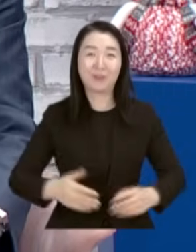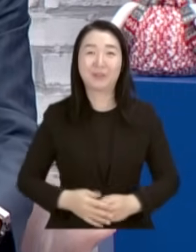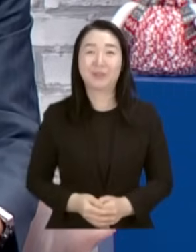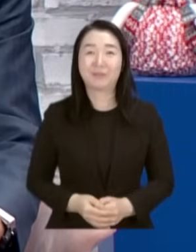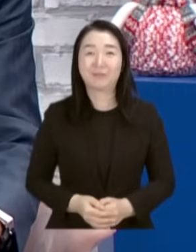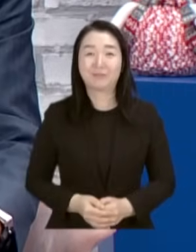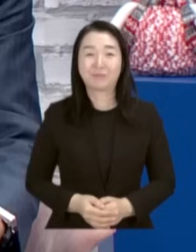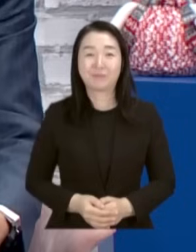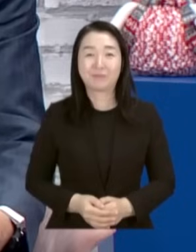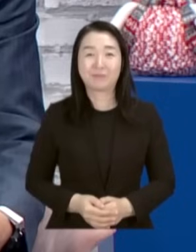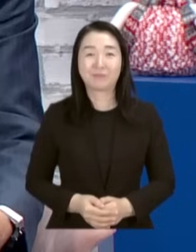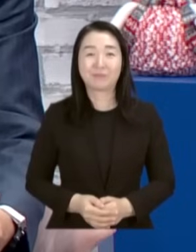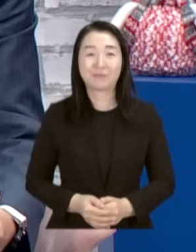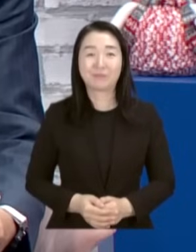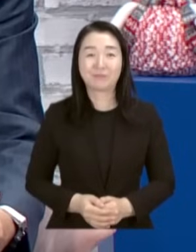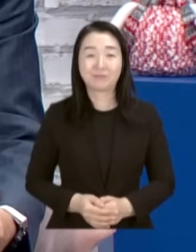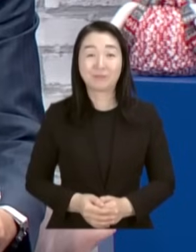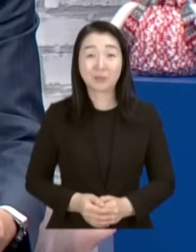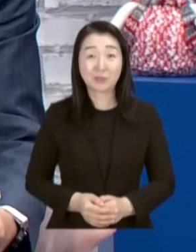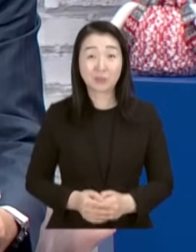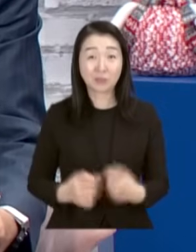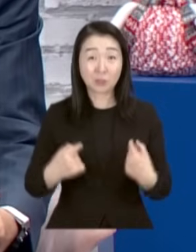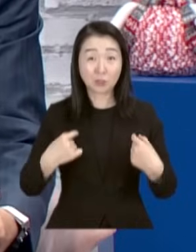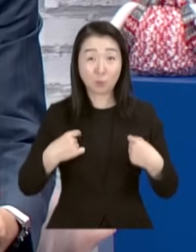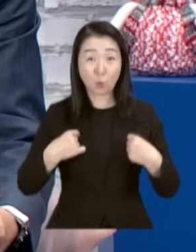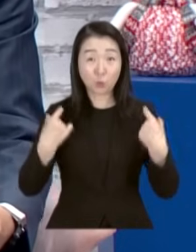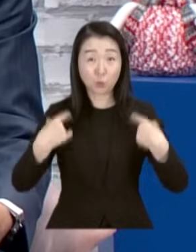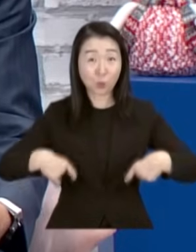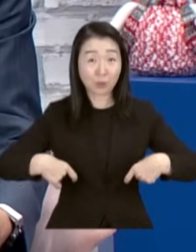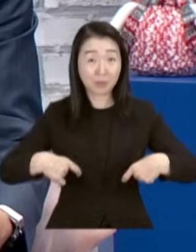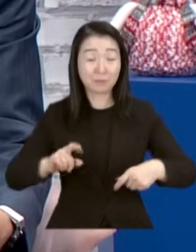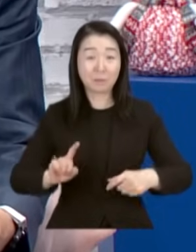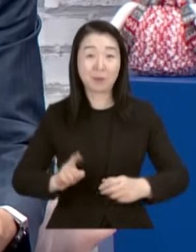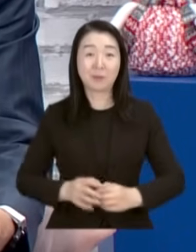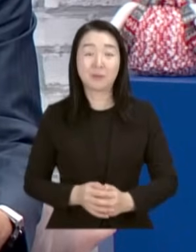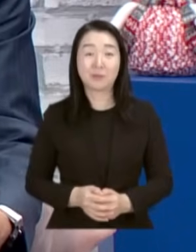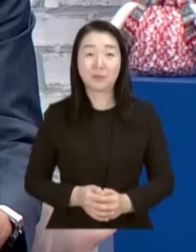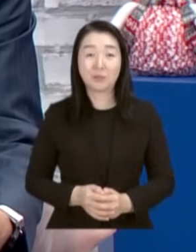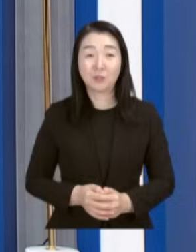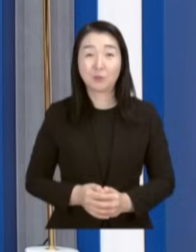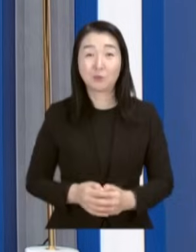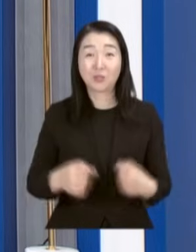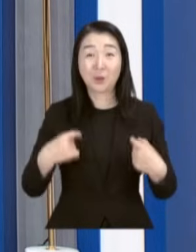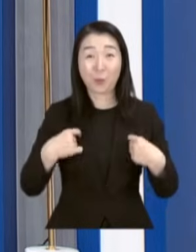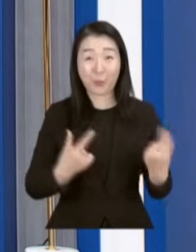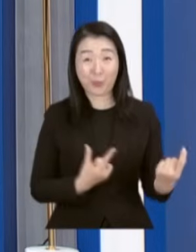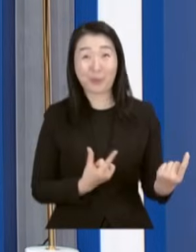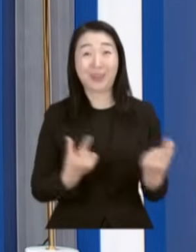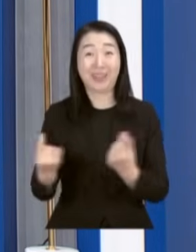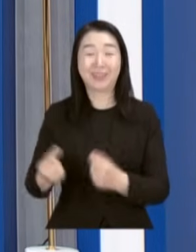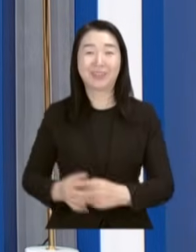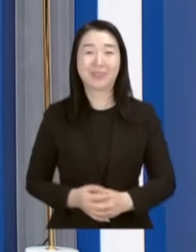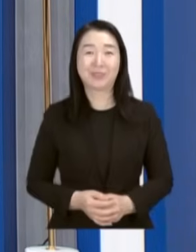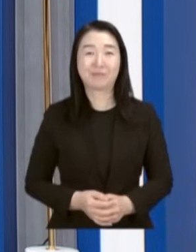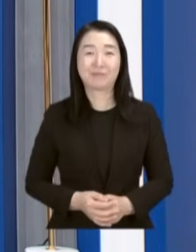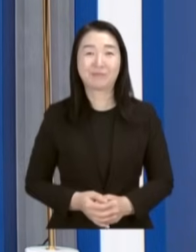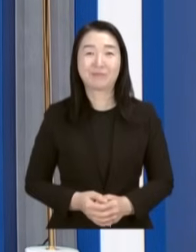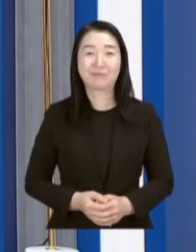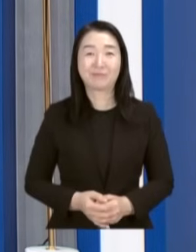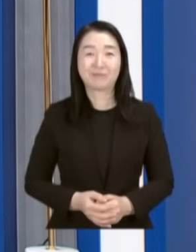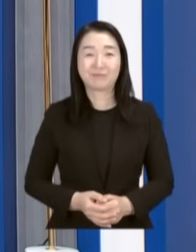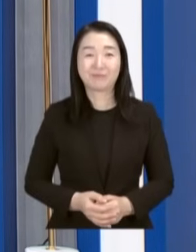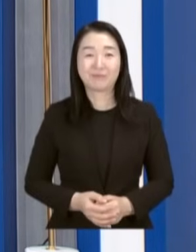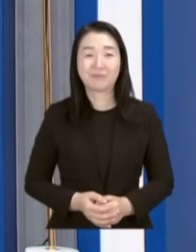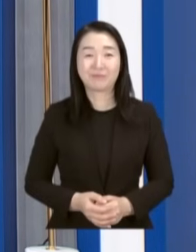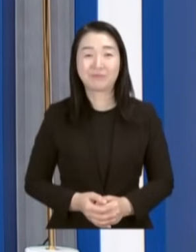공동체. 예, 예. 하나님이 지금, 하신 일이죠. 지금 저 입고 계신 조끼가. 아, 네. 저희들은 유니폼이라고 하는데 네. 이